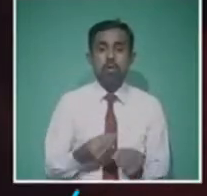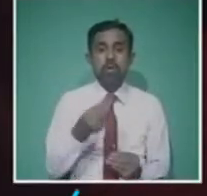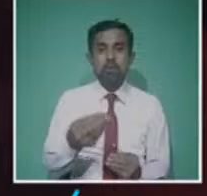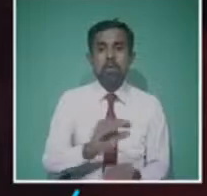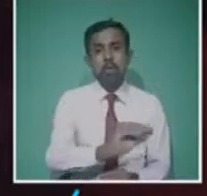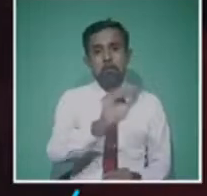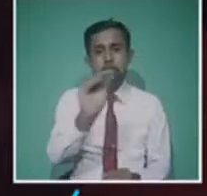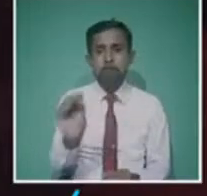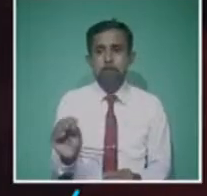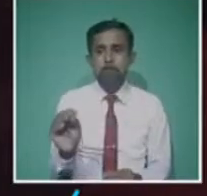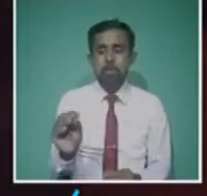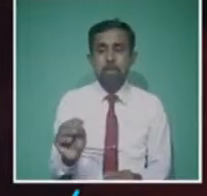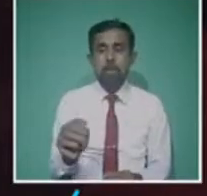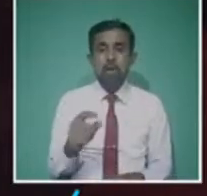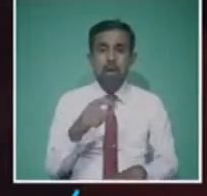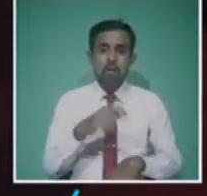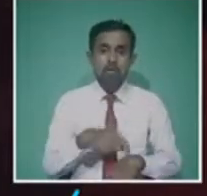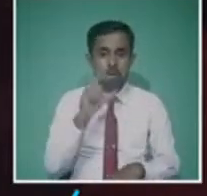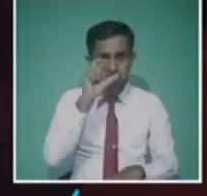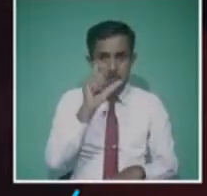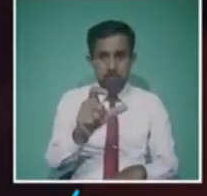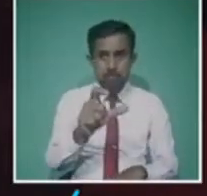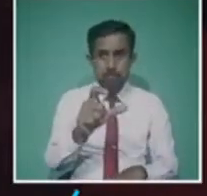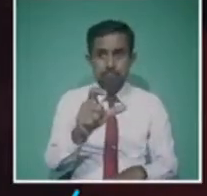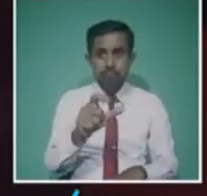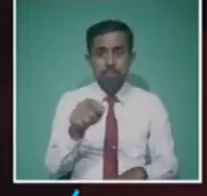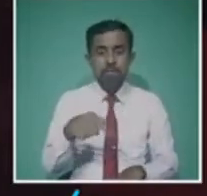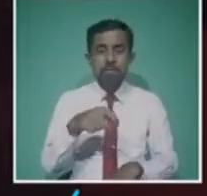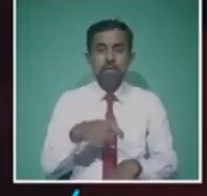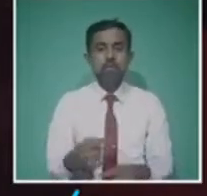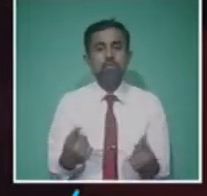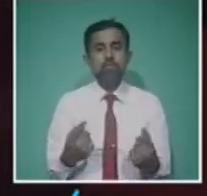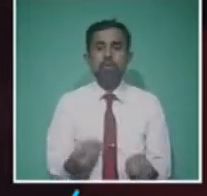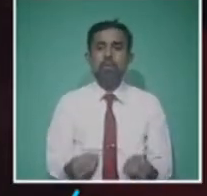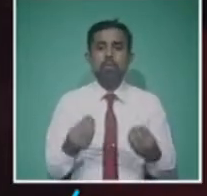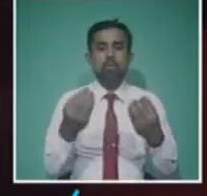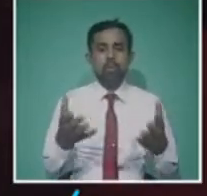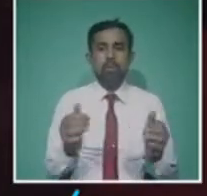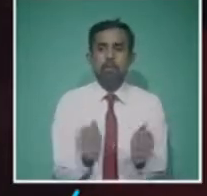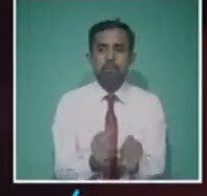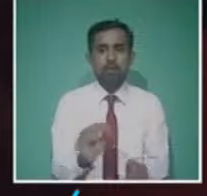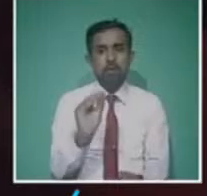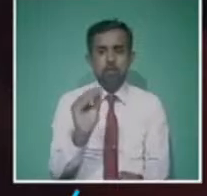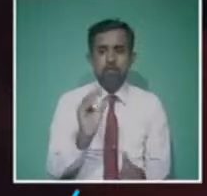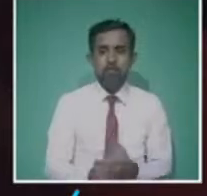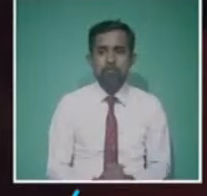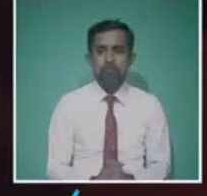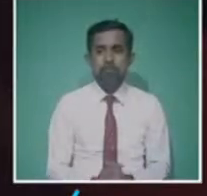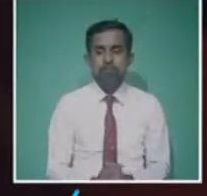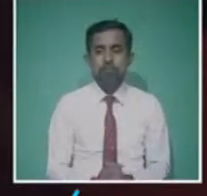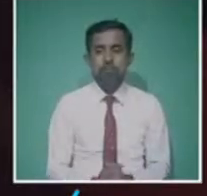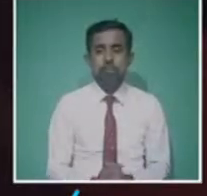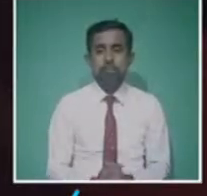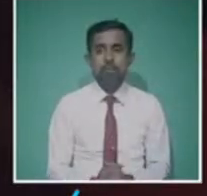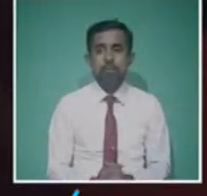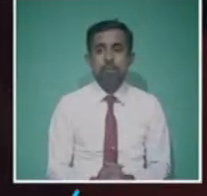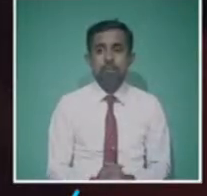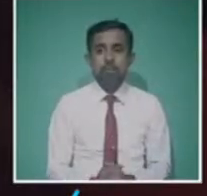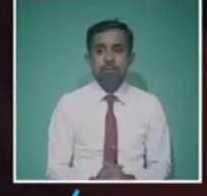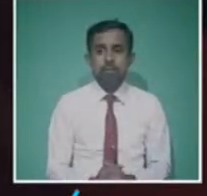anaturuwa api e awashyathawayan anuwa e awashyathawayat sampurna kirima sadaha api katayutu karanawa. Garu mulasane